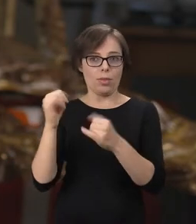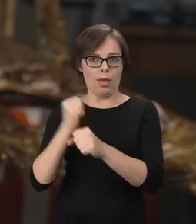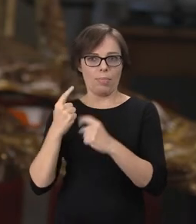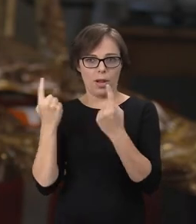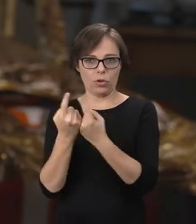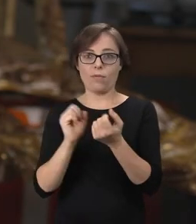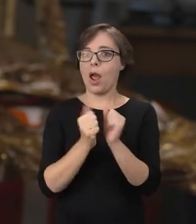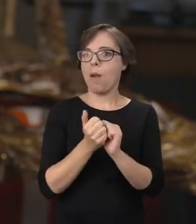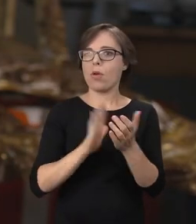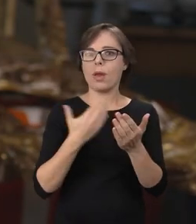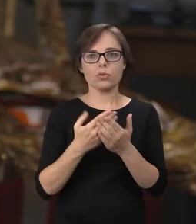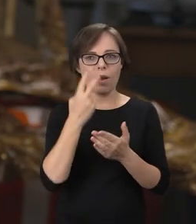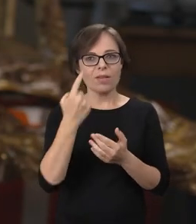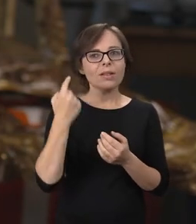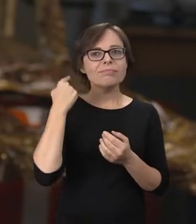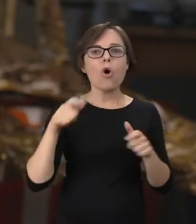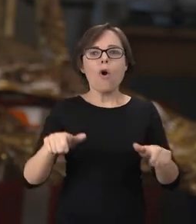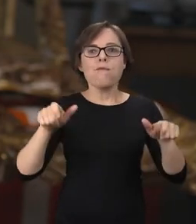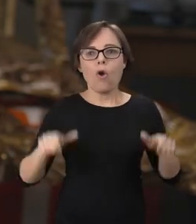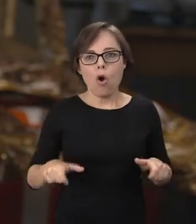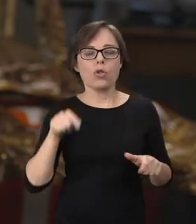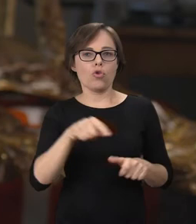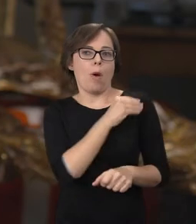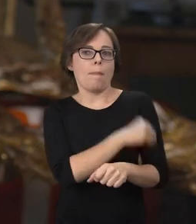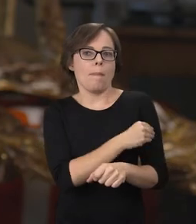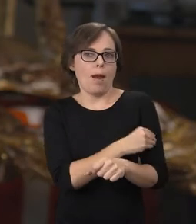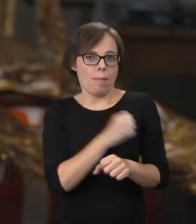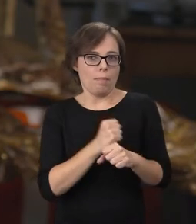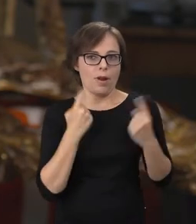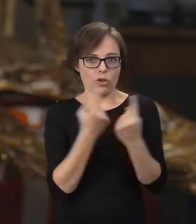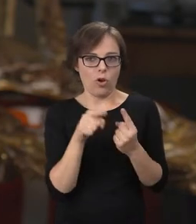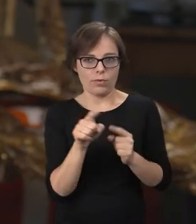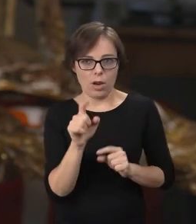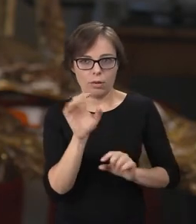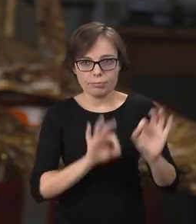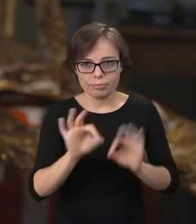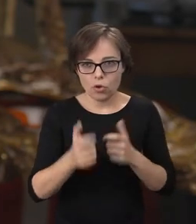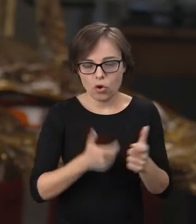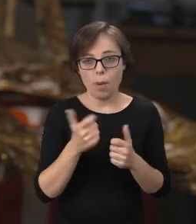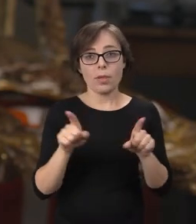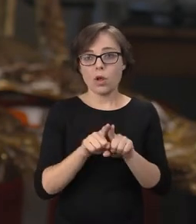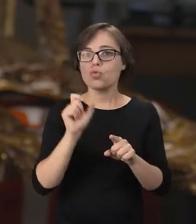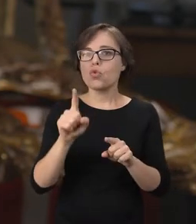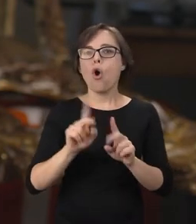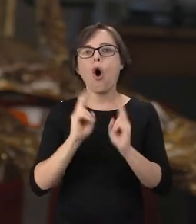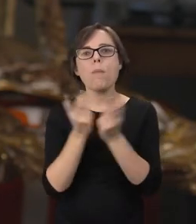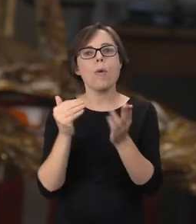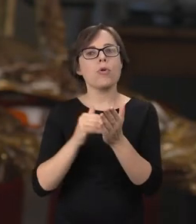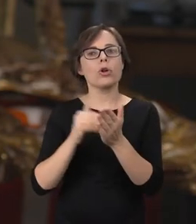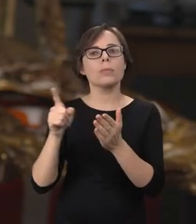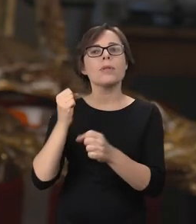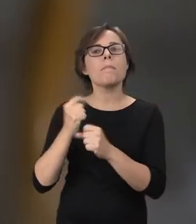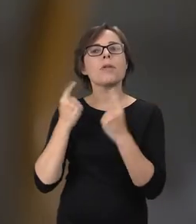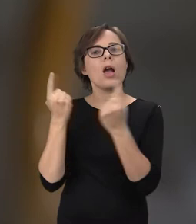tak jak ten fotel za nami, gdzie zaangażowana jest pracownia konserwacji tkanin. Są obiekty, gdzie jest pracownia